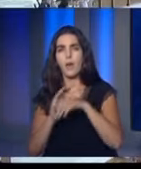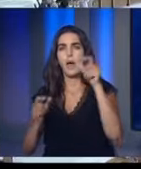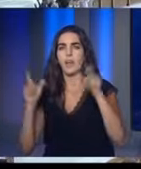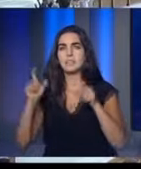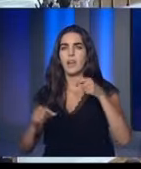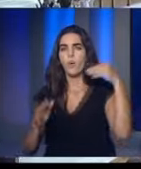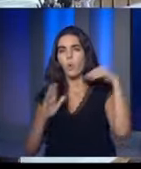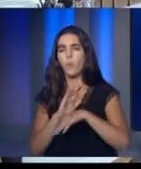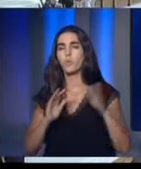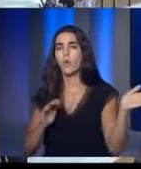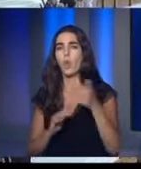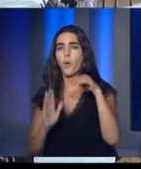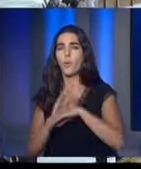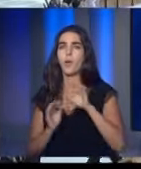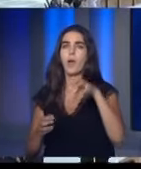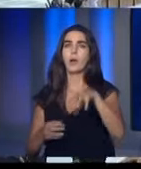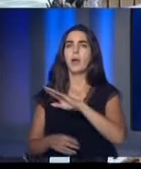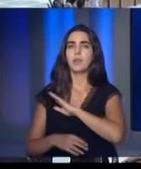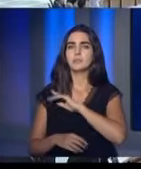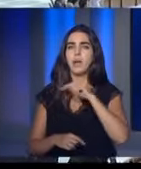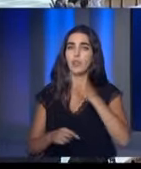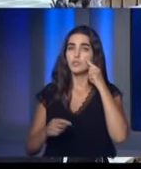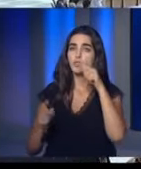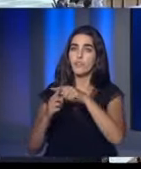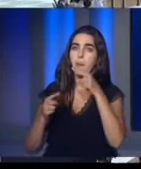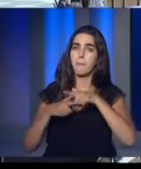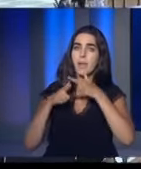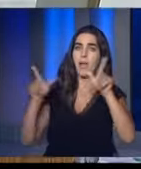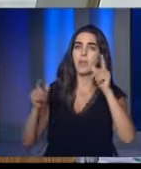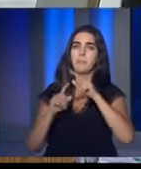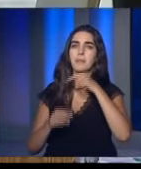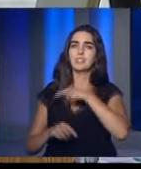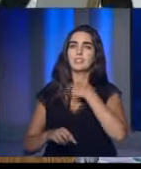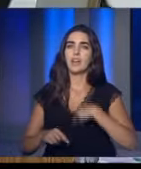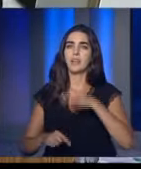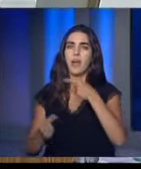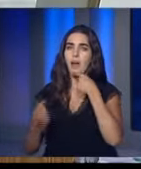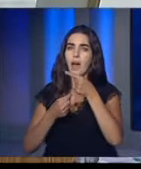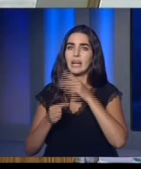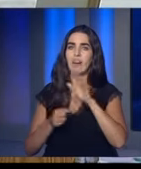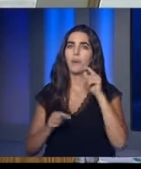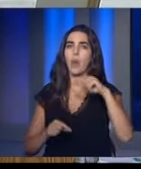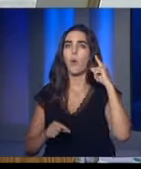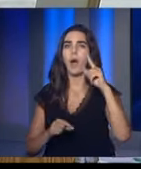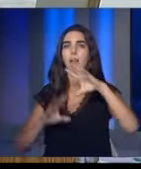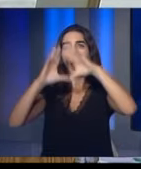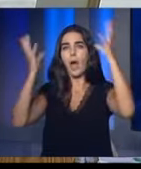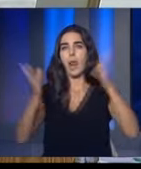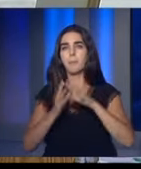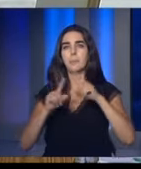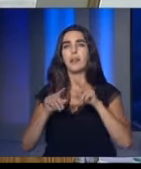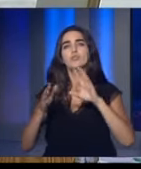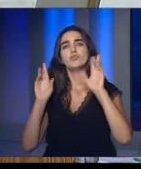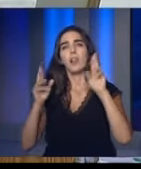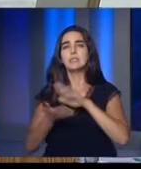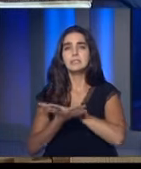المدنيين والوضع الإنساني الكارثي في قطاع غزة. وأشار البيان إلى أن منظمة شنغهاي تتبنى مبادرة حول